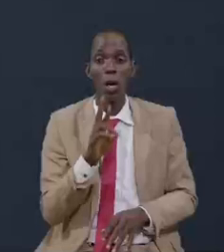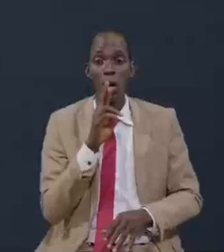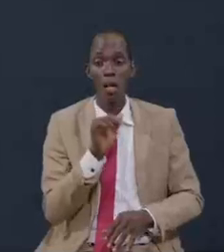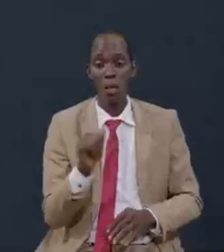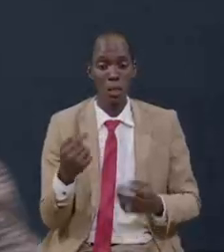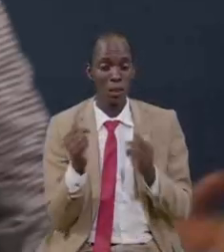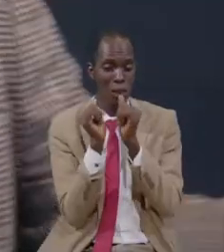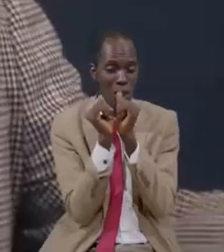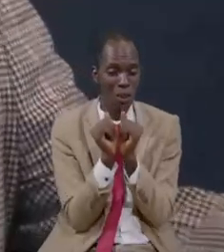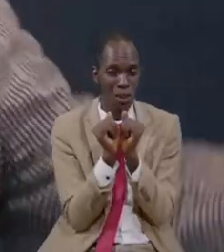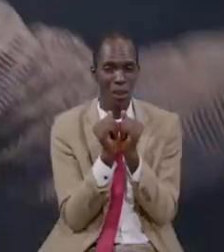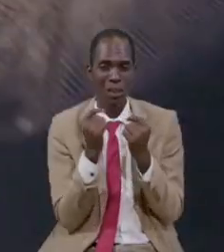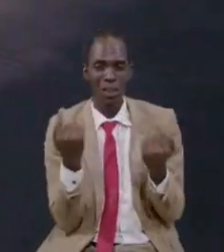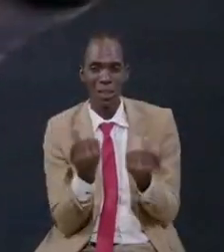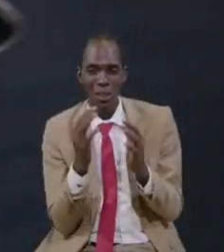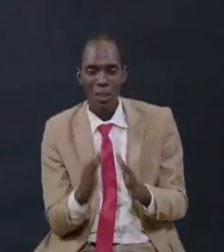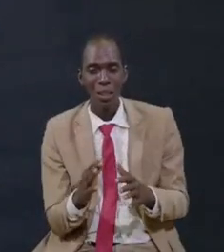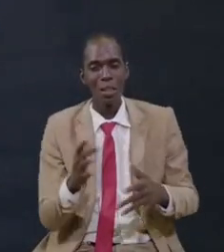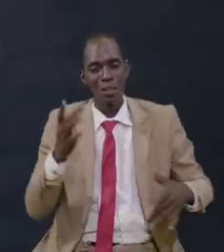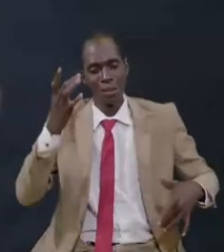et tu es également malade, une femme malade,